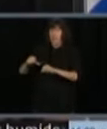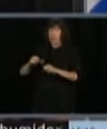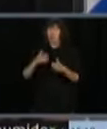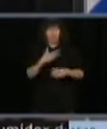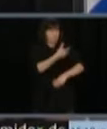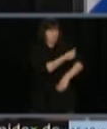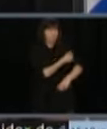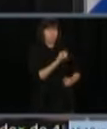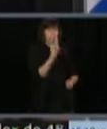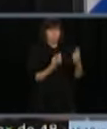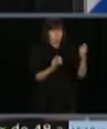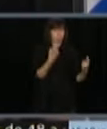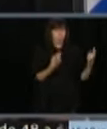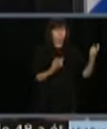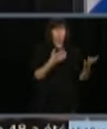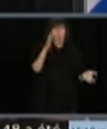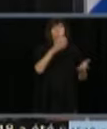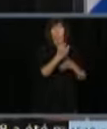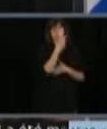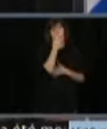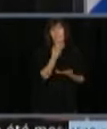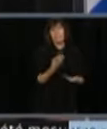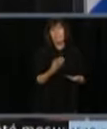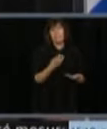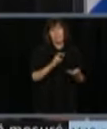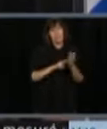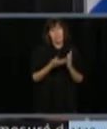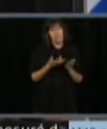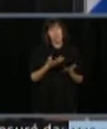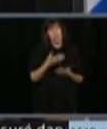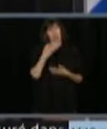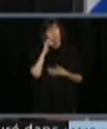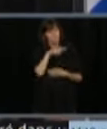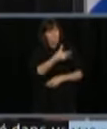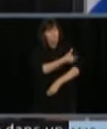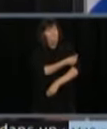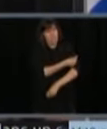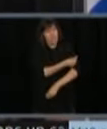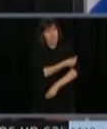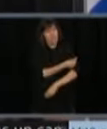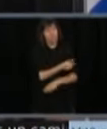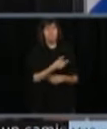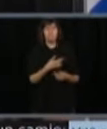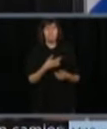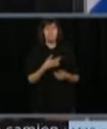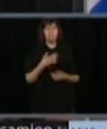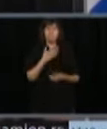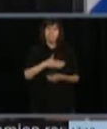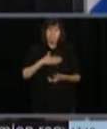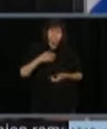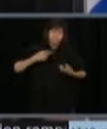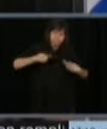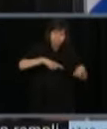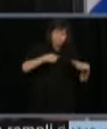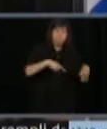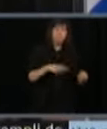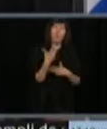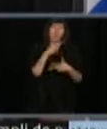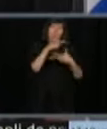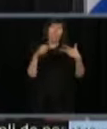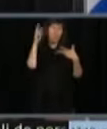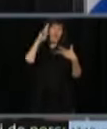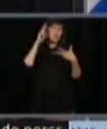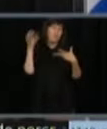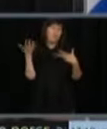la vaccination. Donc, ça, c'est très clair. Donc, allez vous faire vacciner pour trois raisons. D'abord, pour vous-même, parce